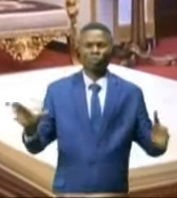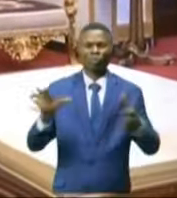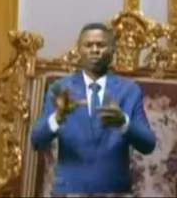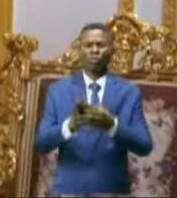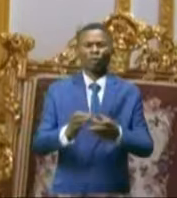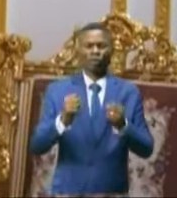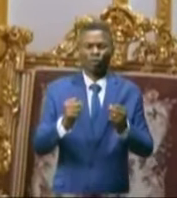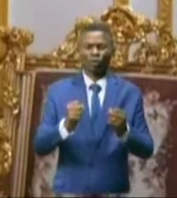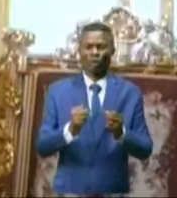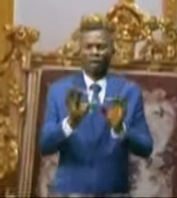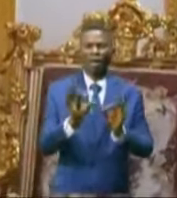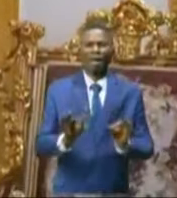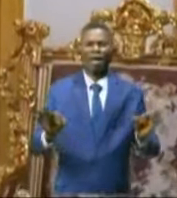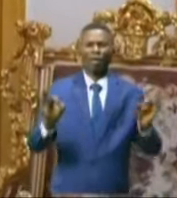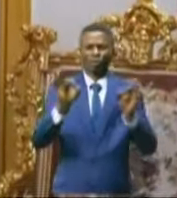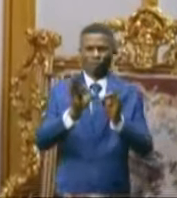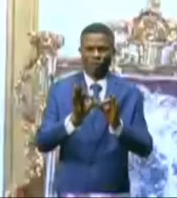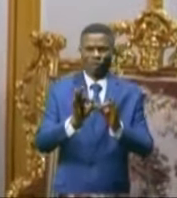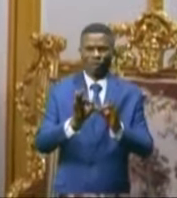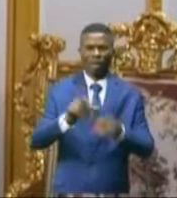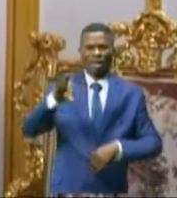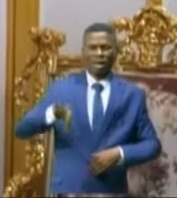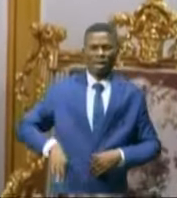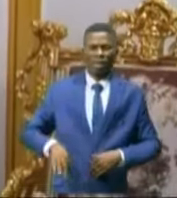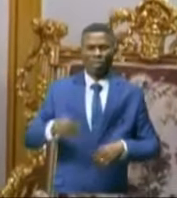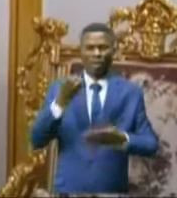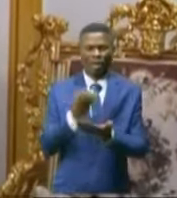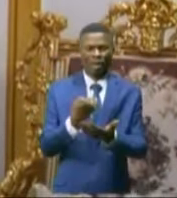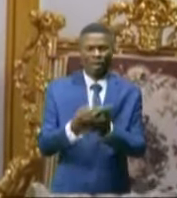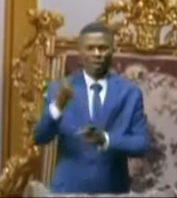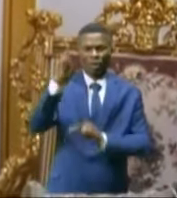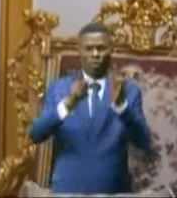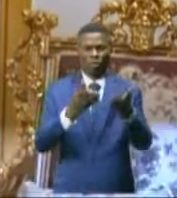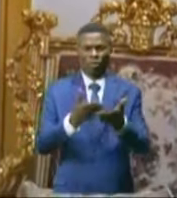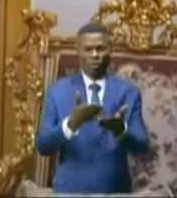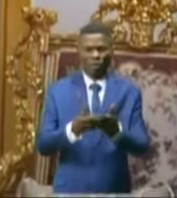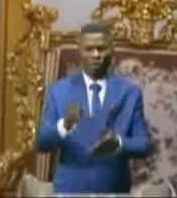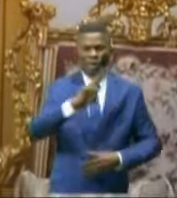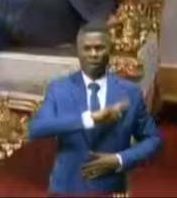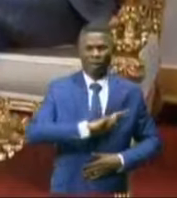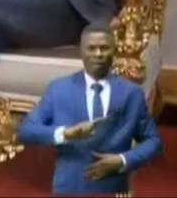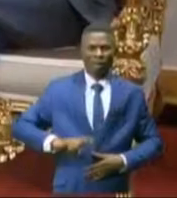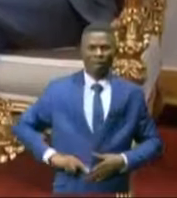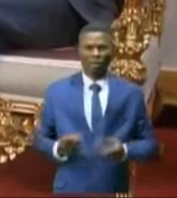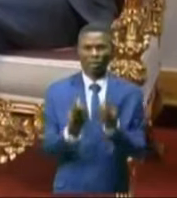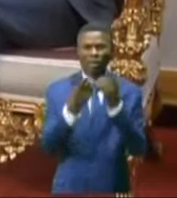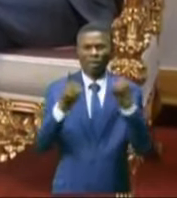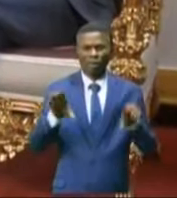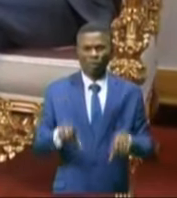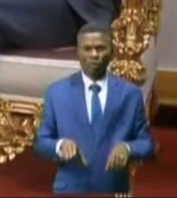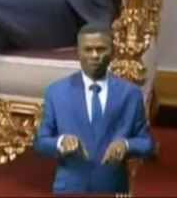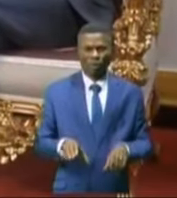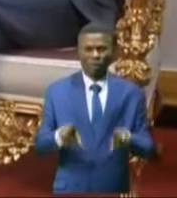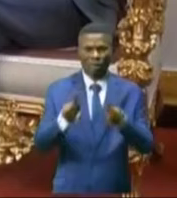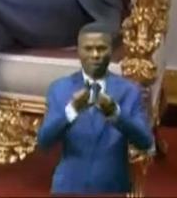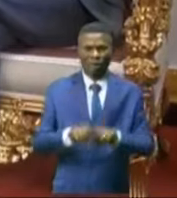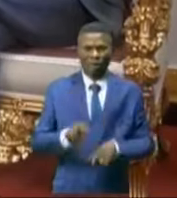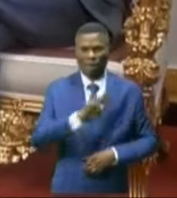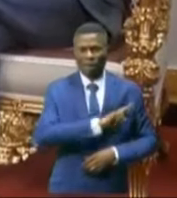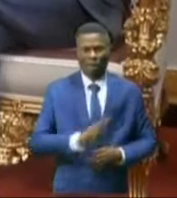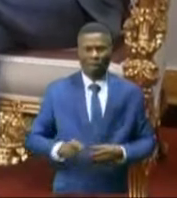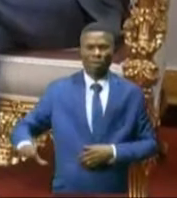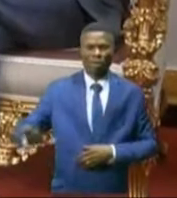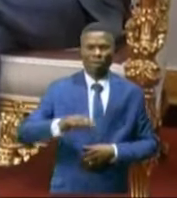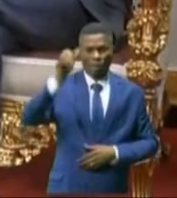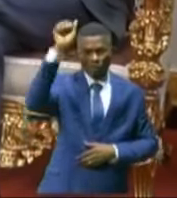solide et fructueuse dans l'intérêt économique des populations de la République démocratique du Congo et la République